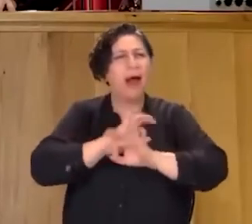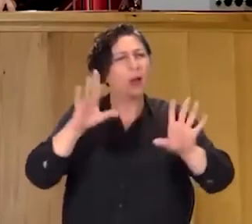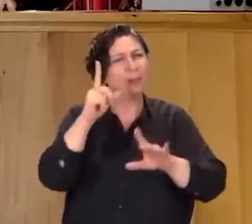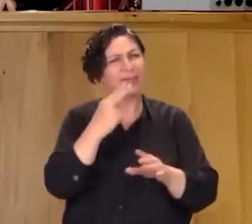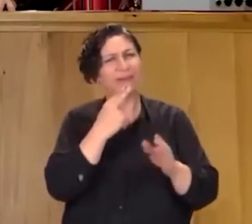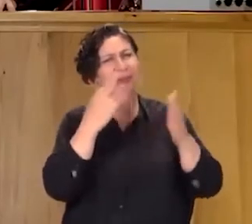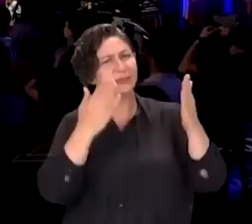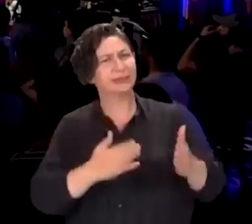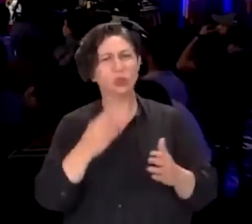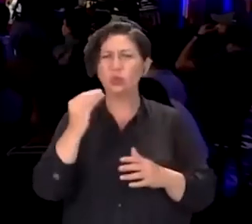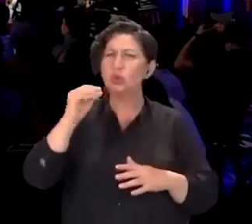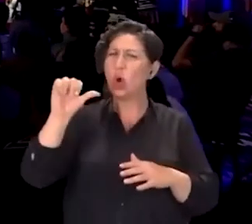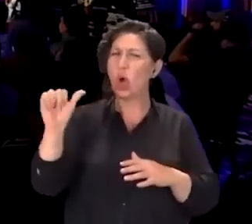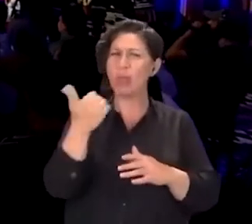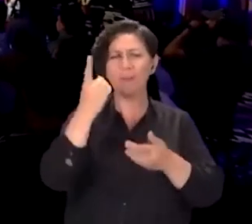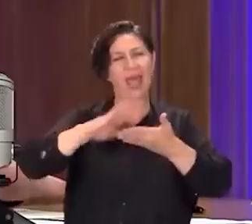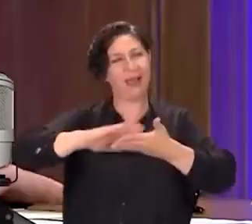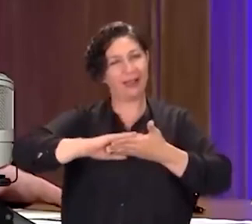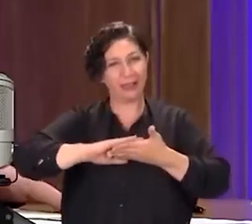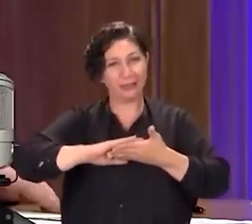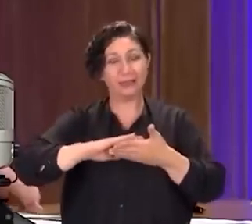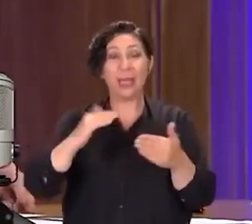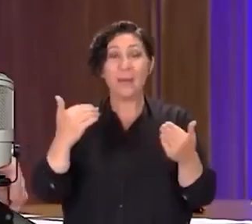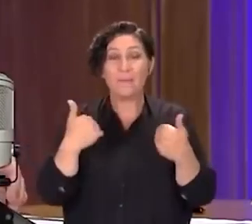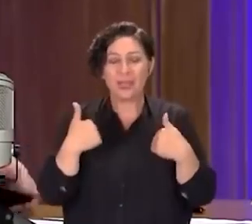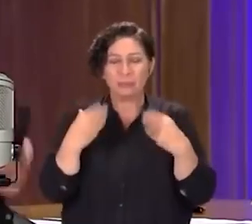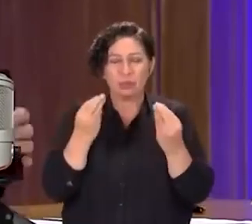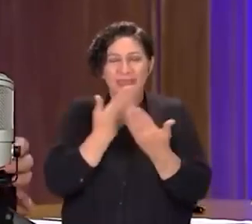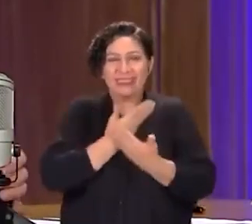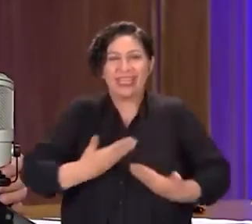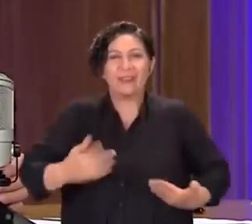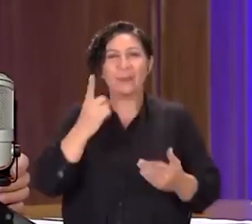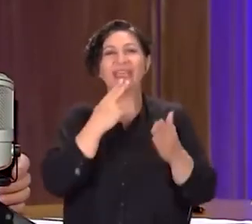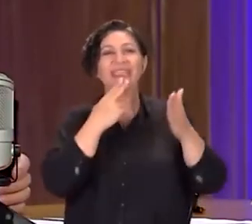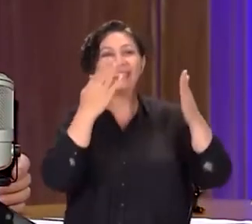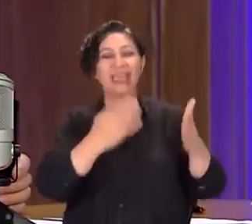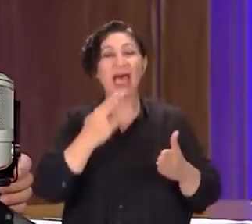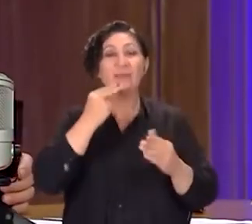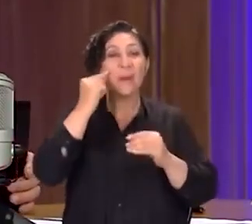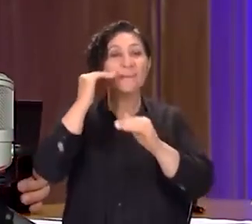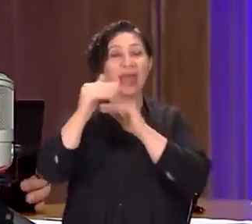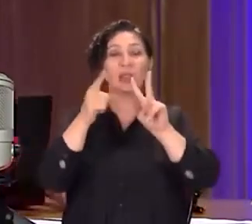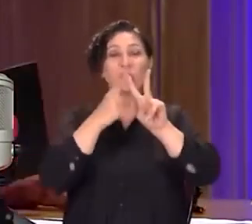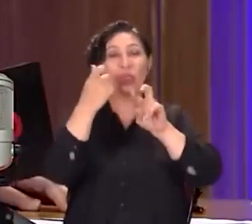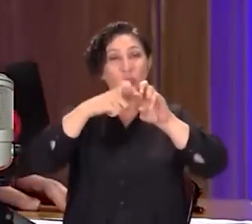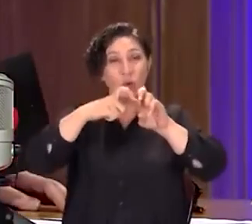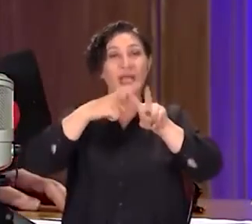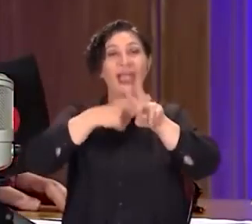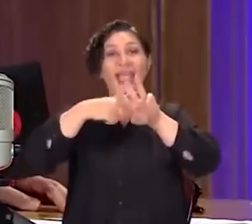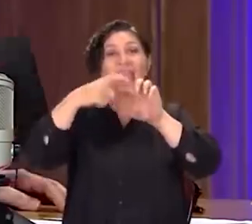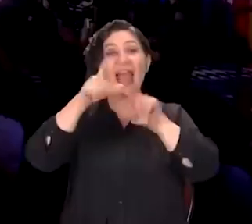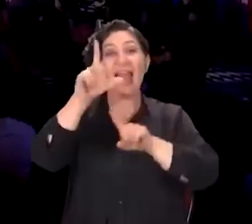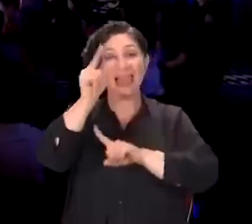kız. Çok değerli bir arkadaş. Benim çok sevdiğim bir kız. Hanımlar, beyler, Nur